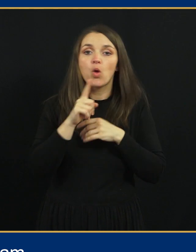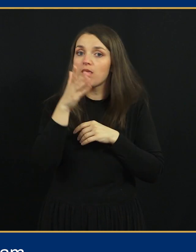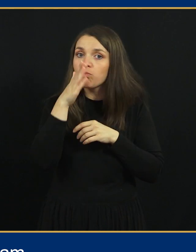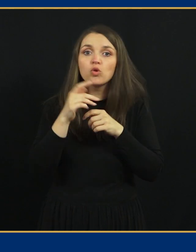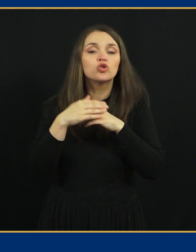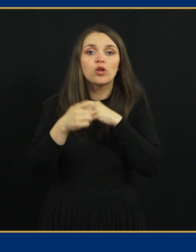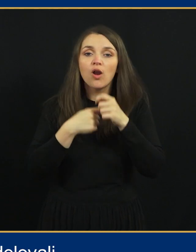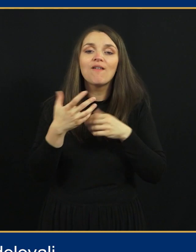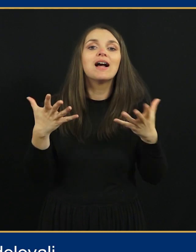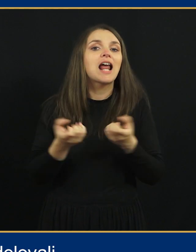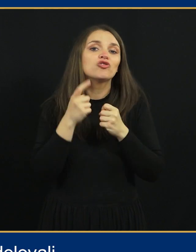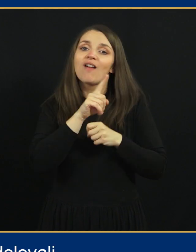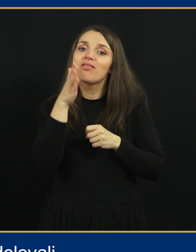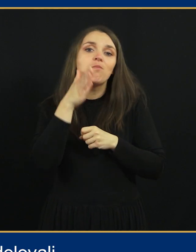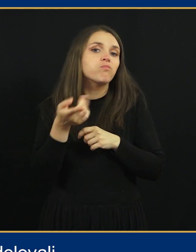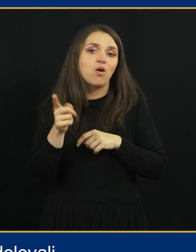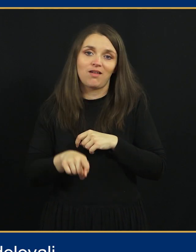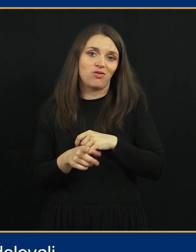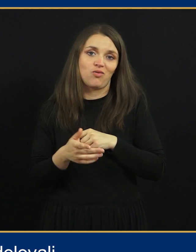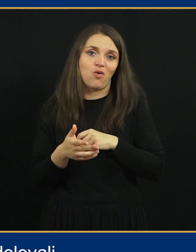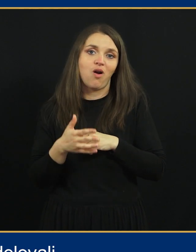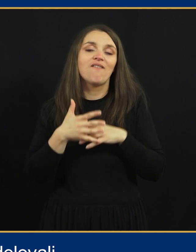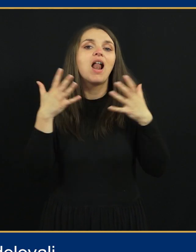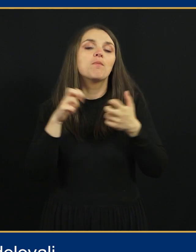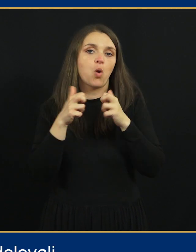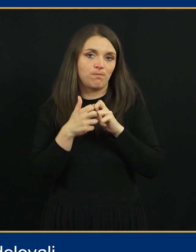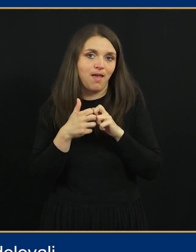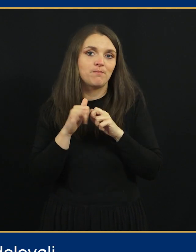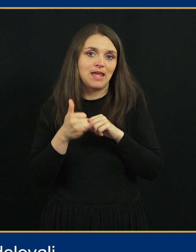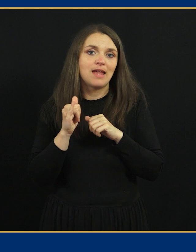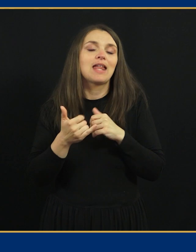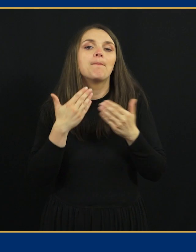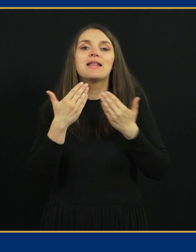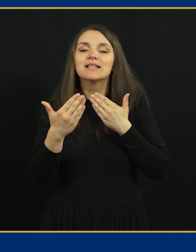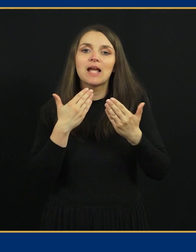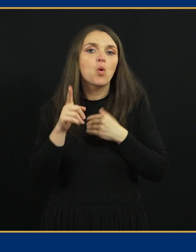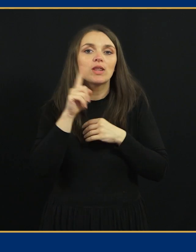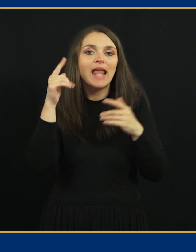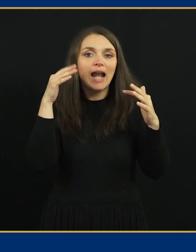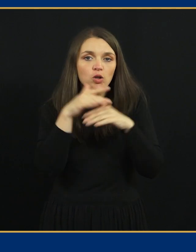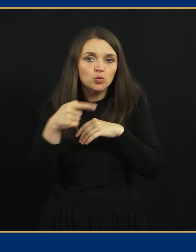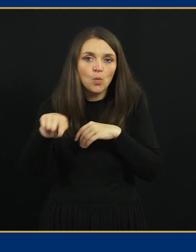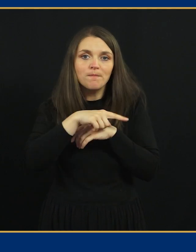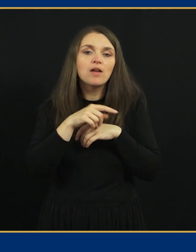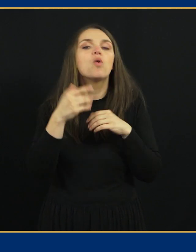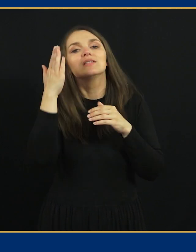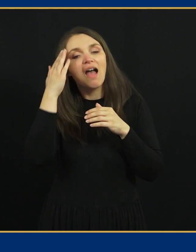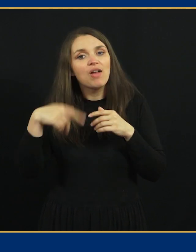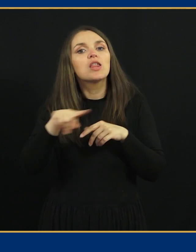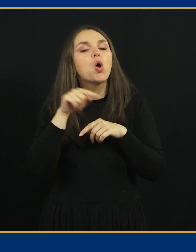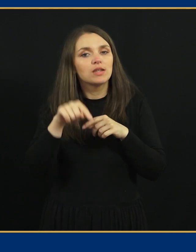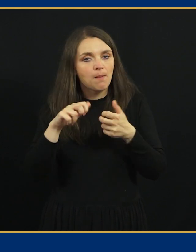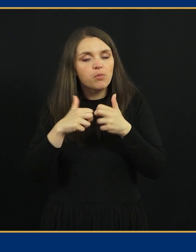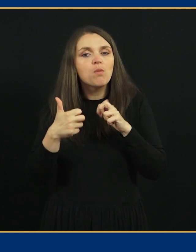eno stvar. Če sami med seboj ne bodo sodelovali, rešitve ne bodo hitre. Velik problem je, da se med seboj